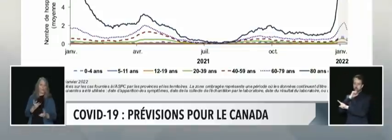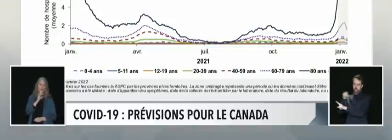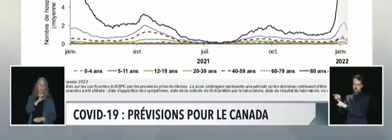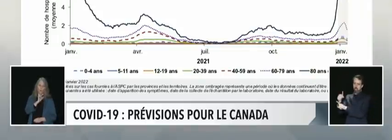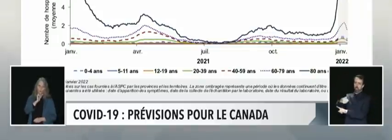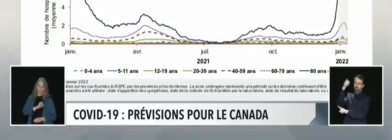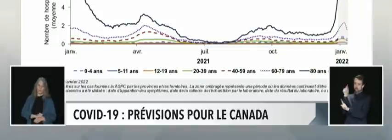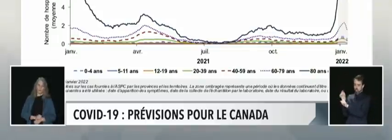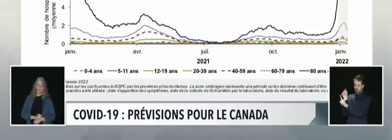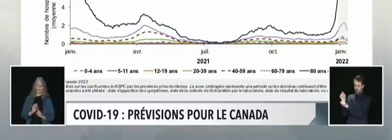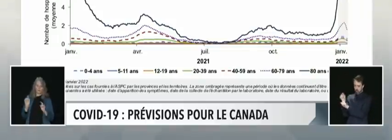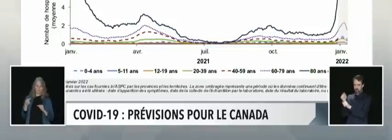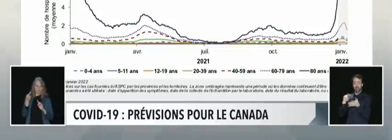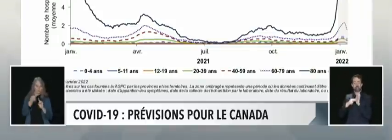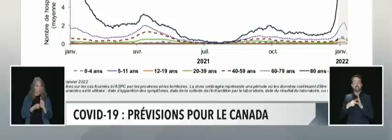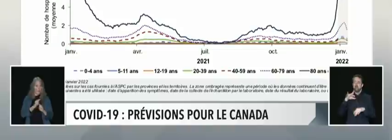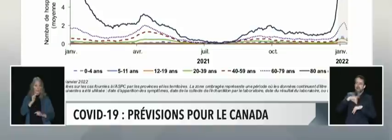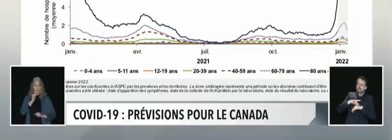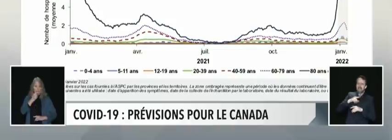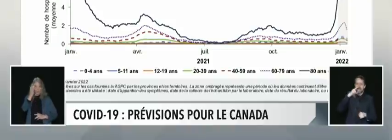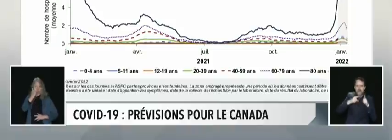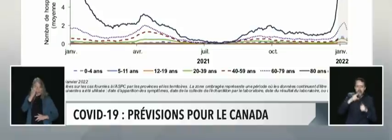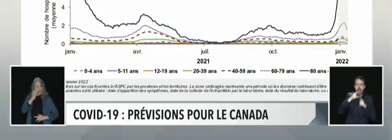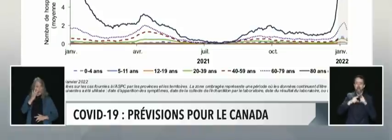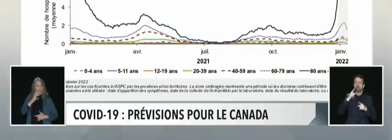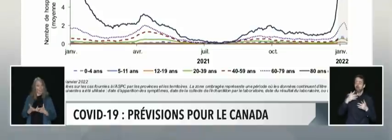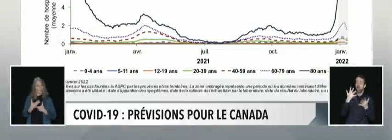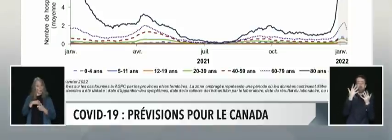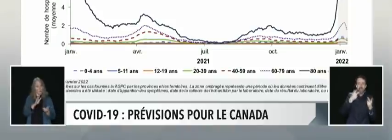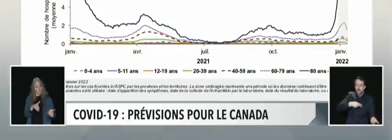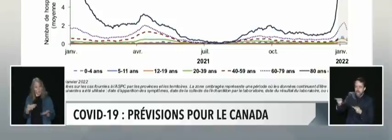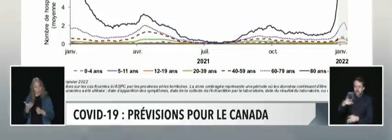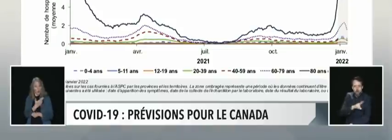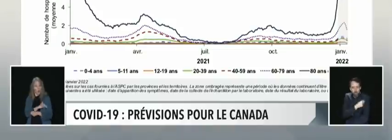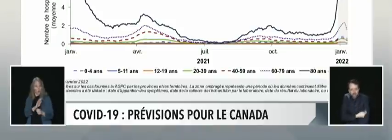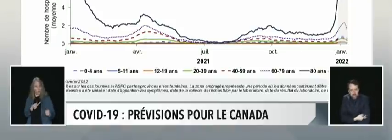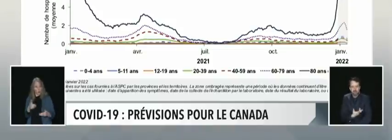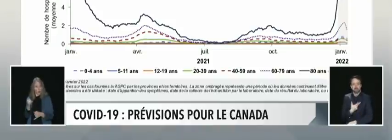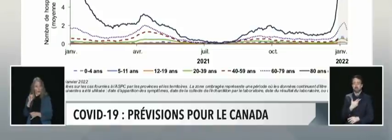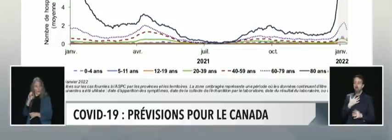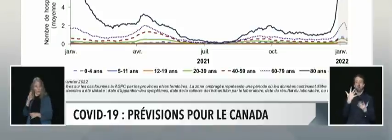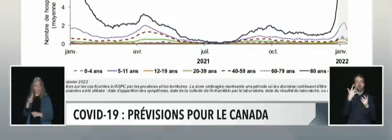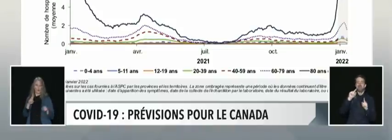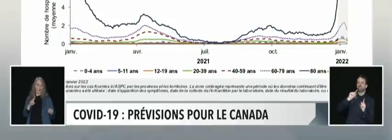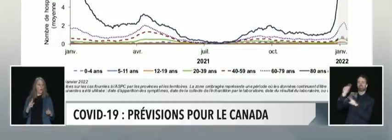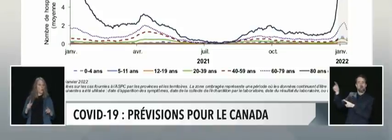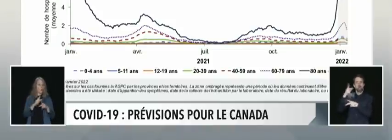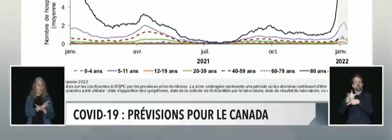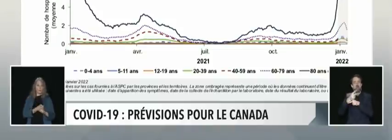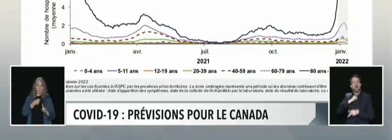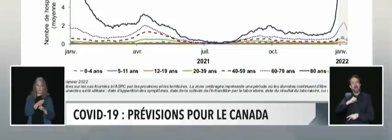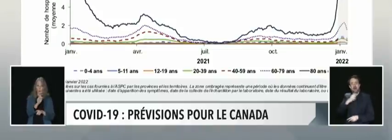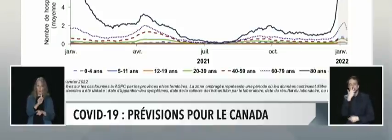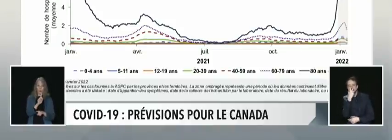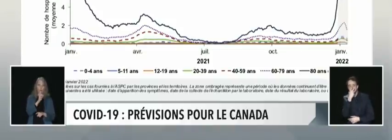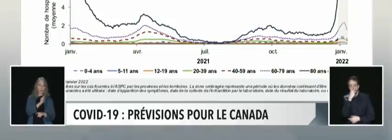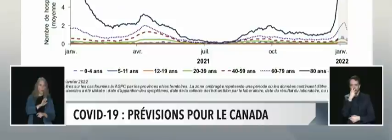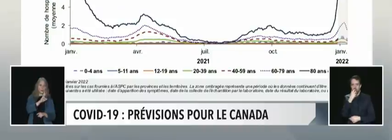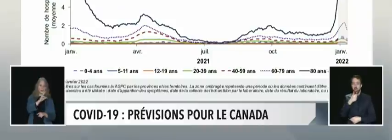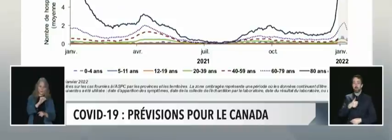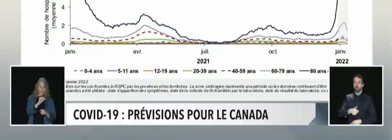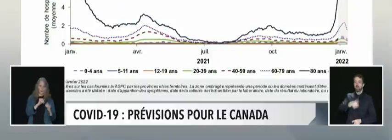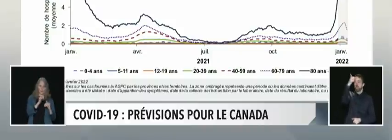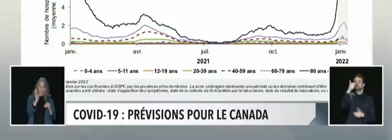de maladies graves, y compris le nombre d'hospitalisations et d'admissions aux soins intensifs, ont été les plus importants